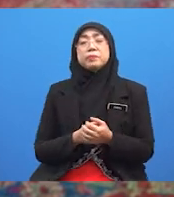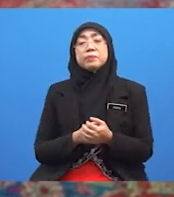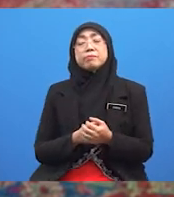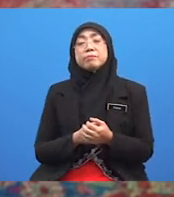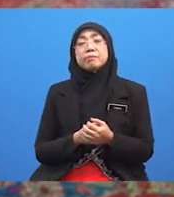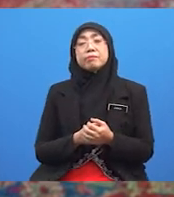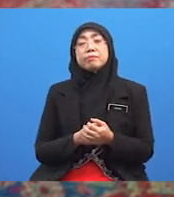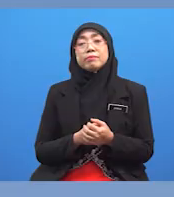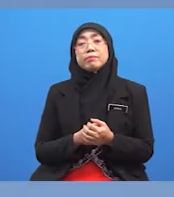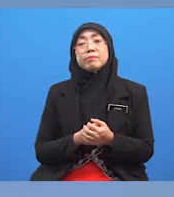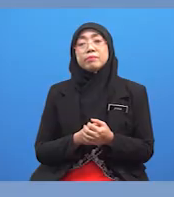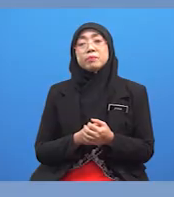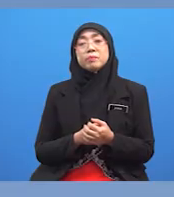kukuh.